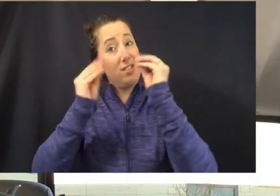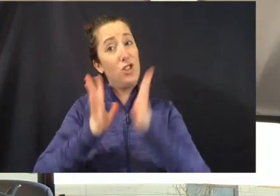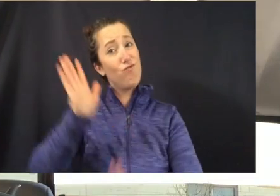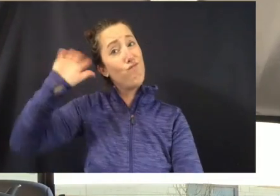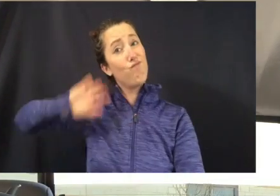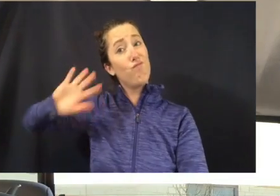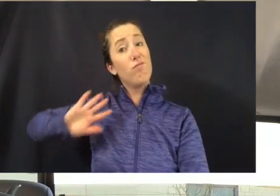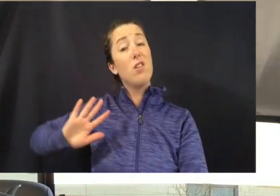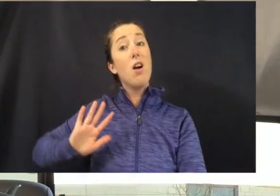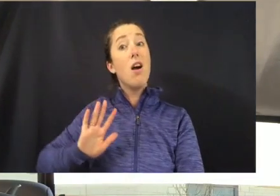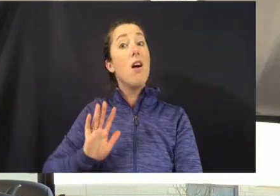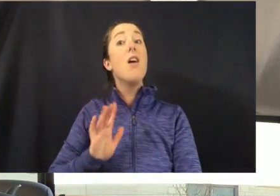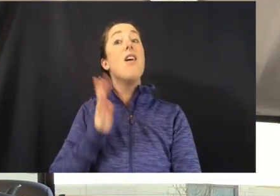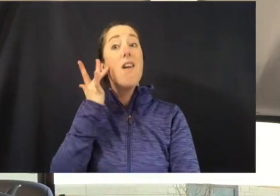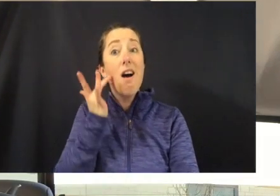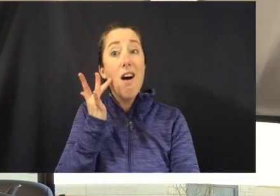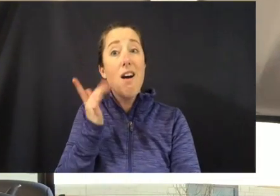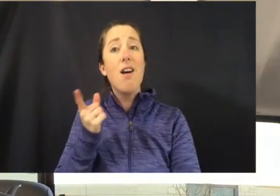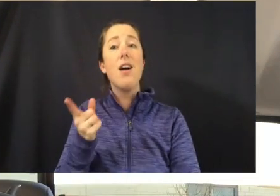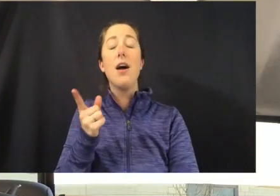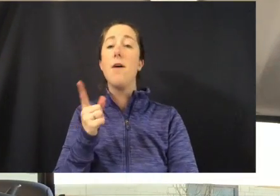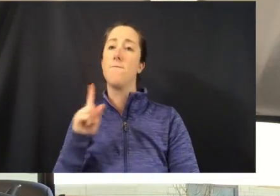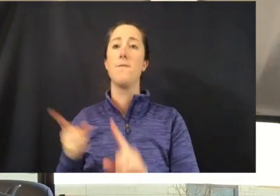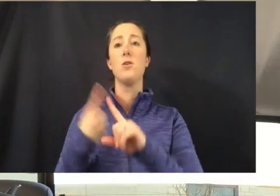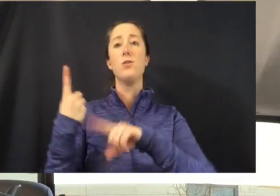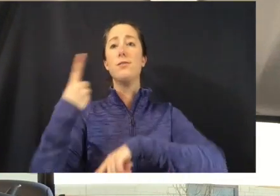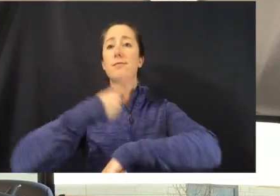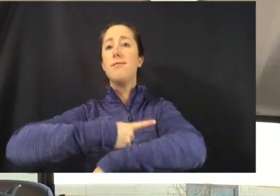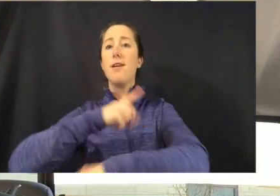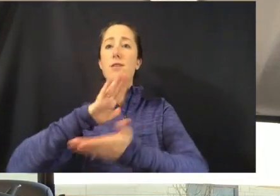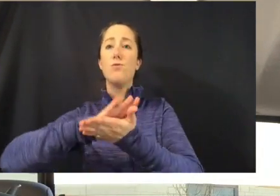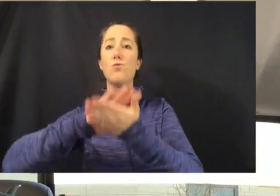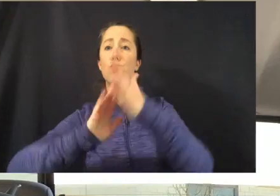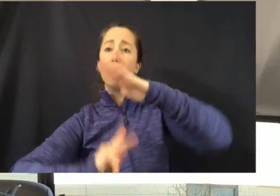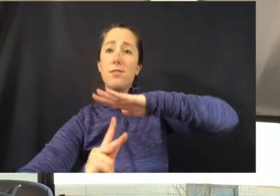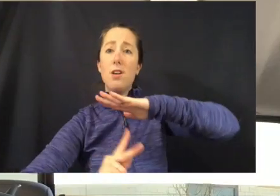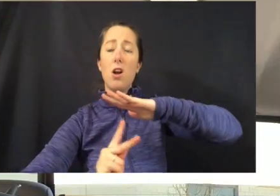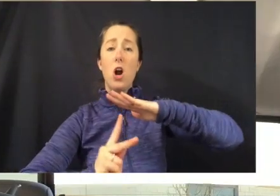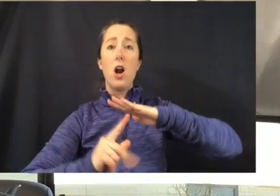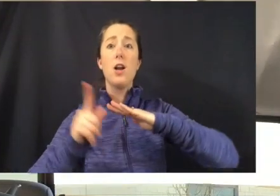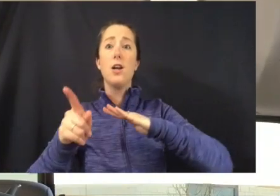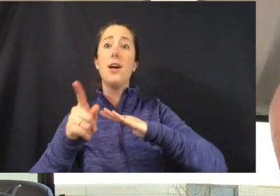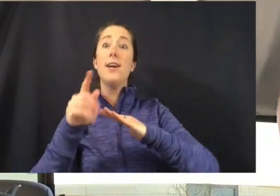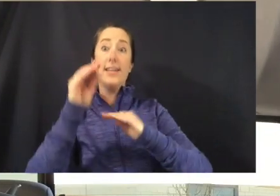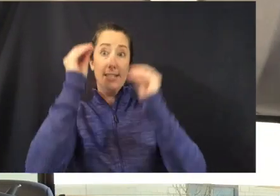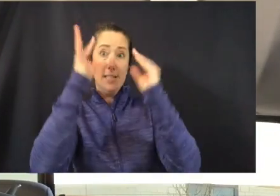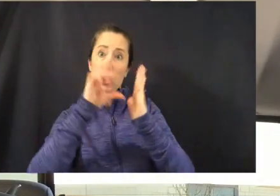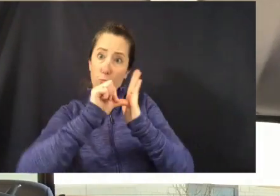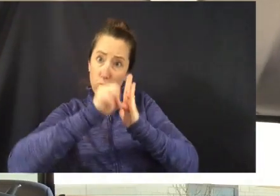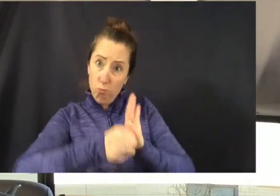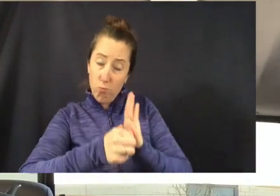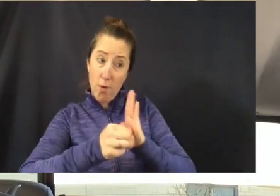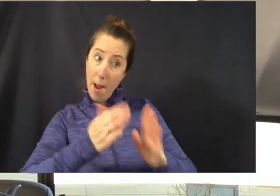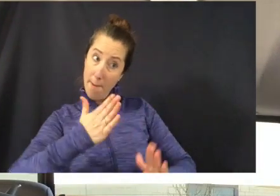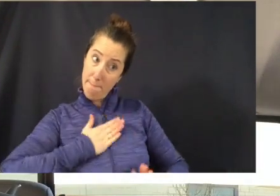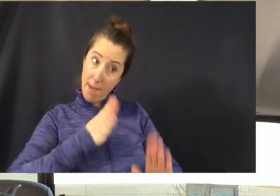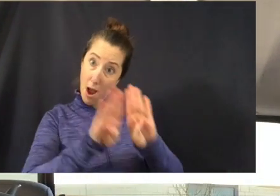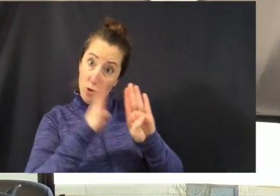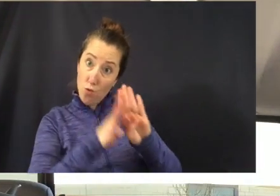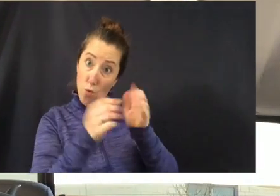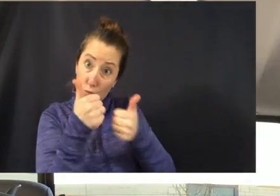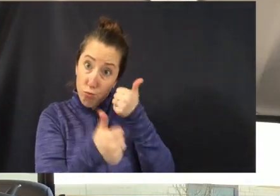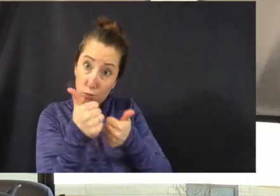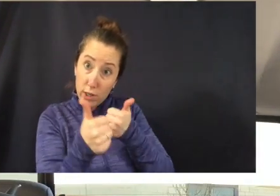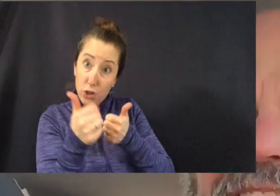souviens d'une chose tout d'un coup. Quand j'étais jeune, j'avais un professeur qui avait peint la porte de l'école avec